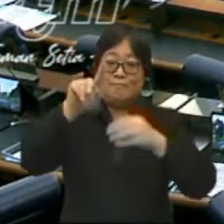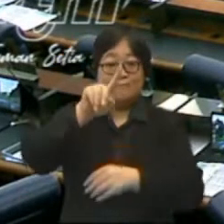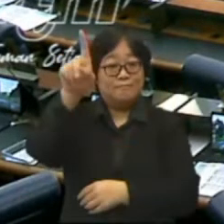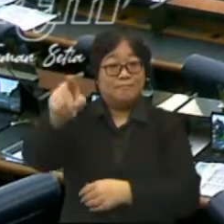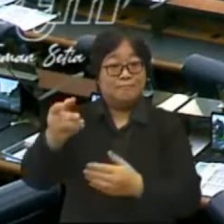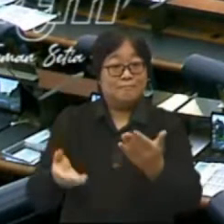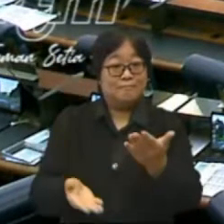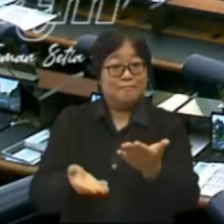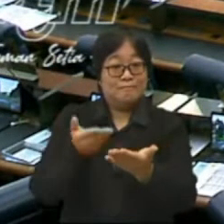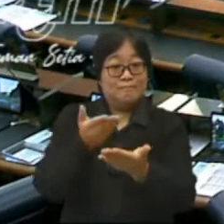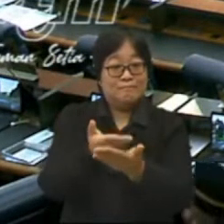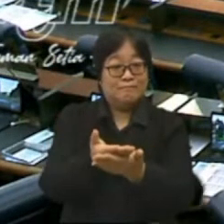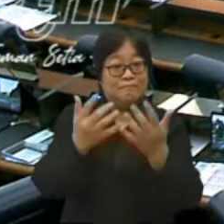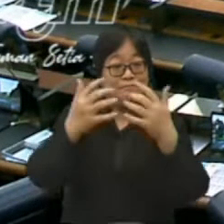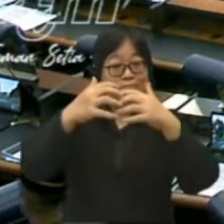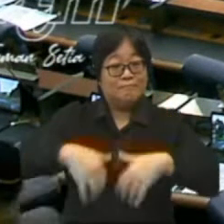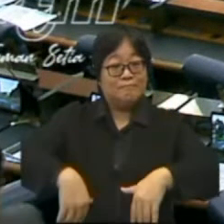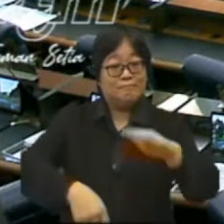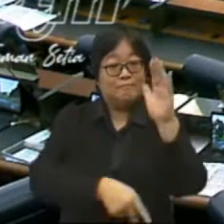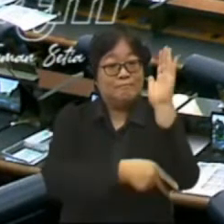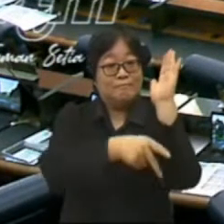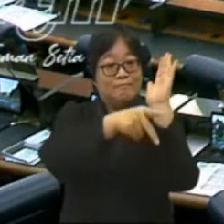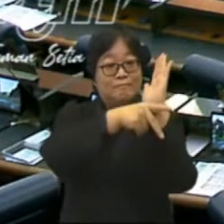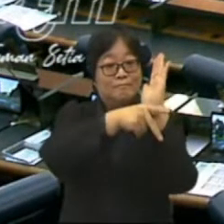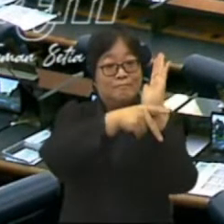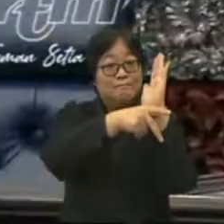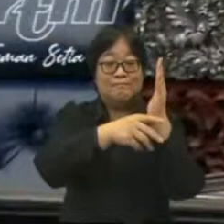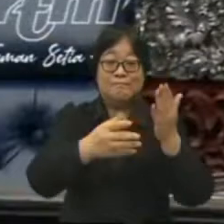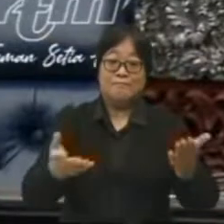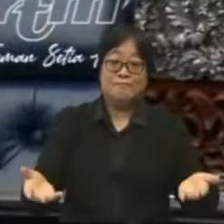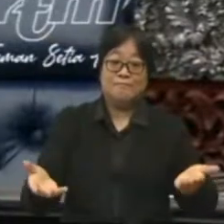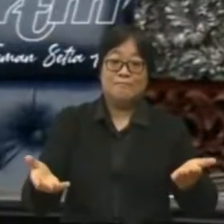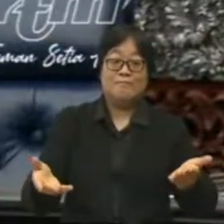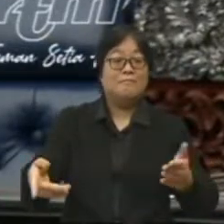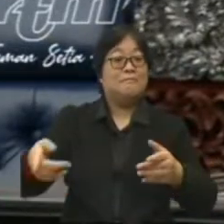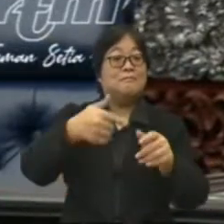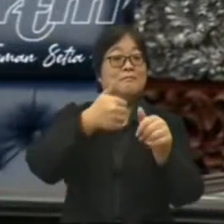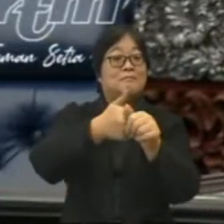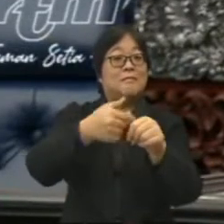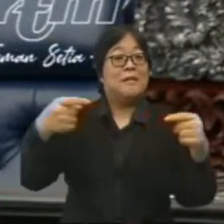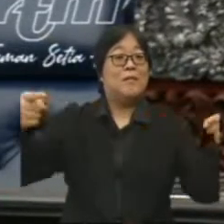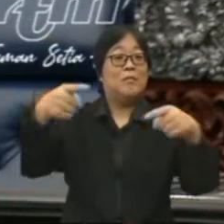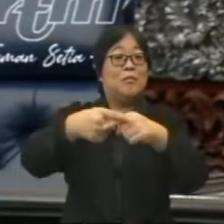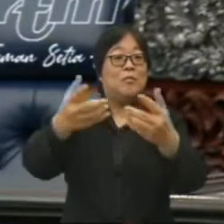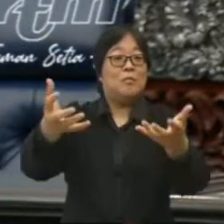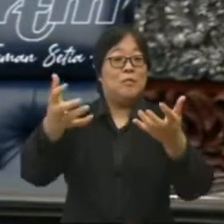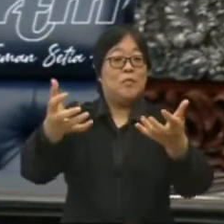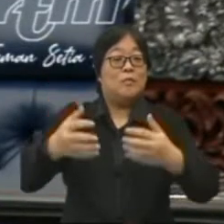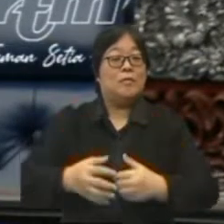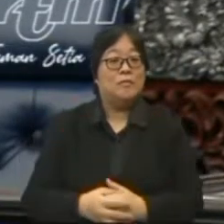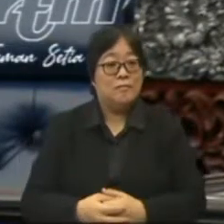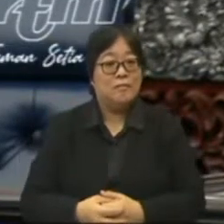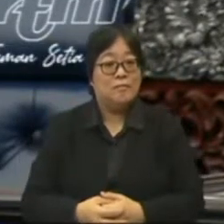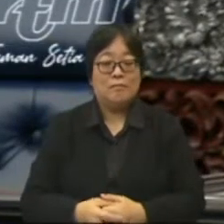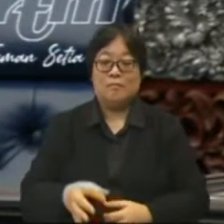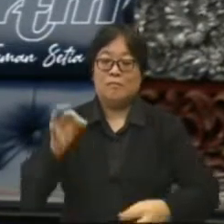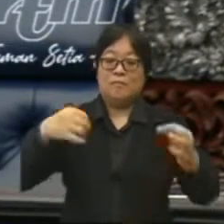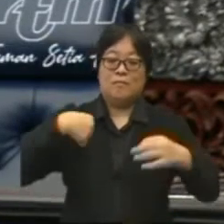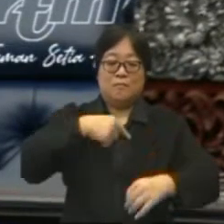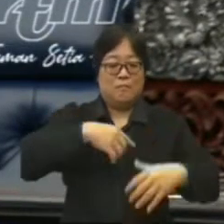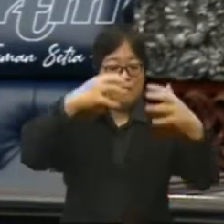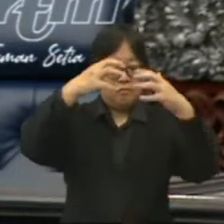untuk membubarkan seperti yang dikehendakkan oleh anu sebab kalau kita